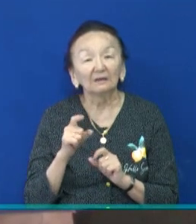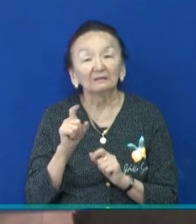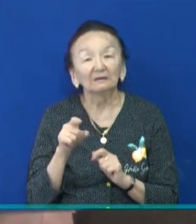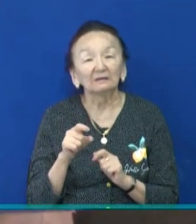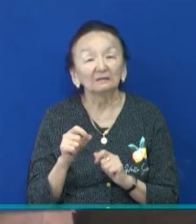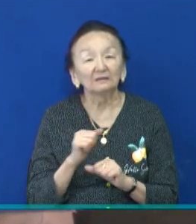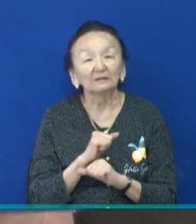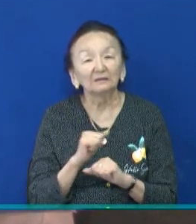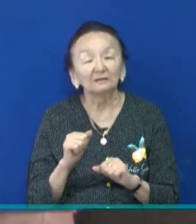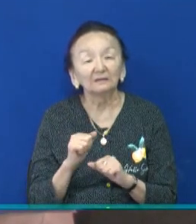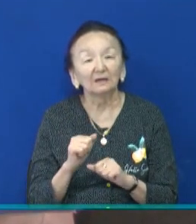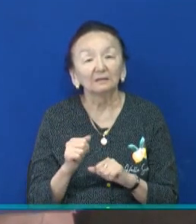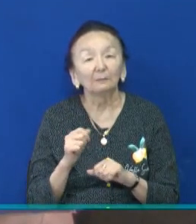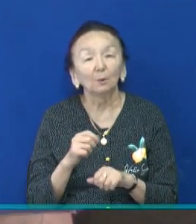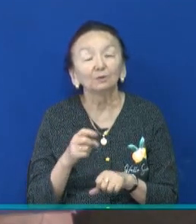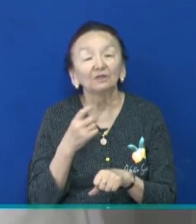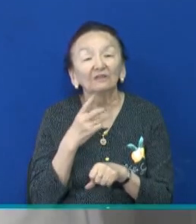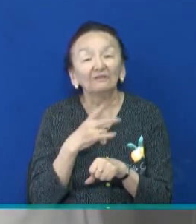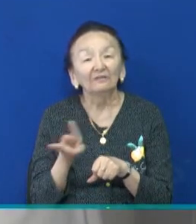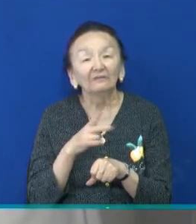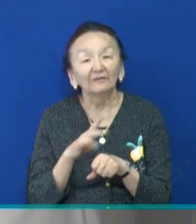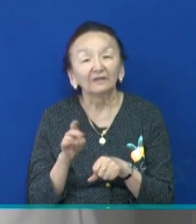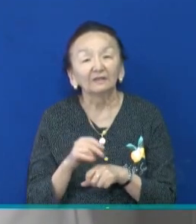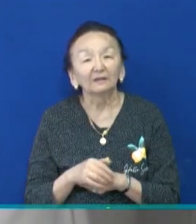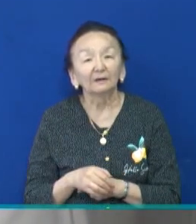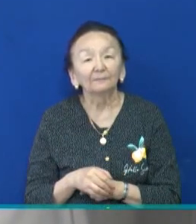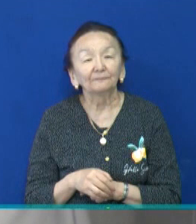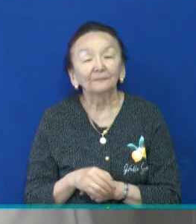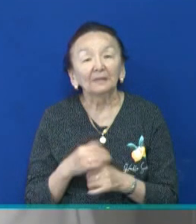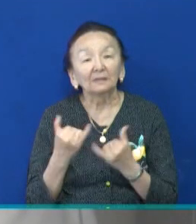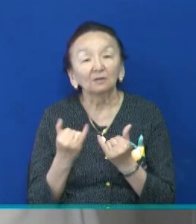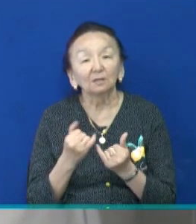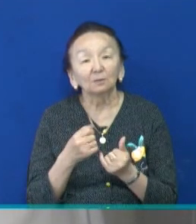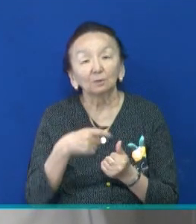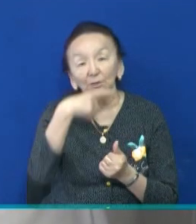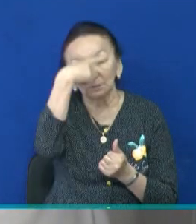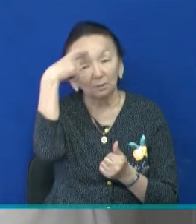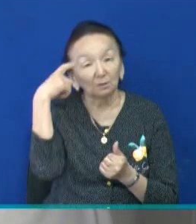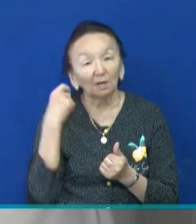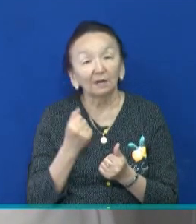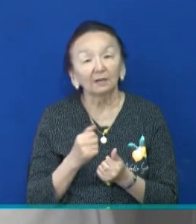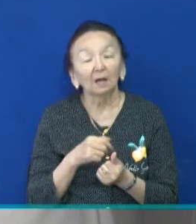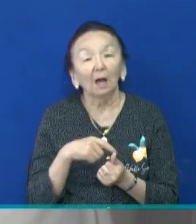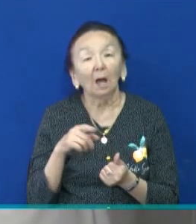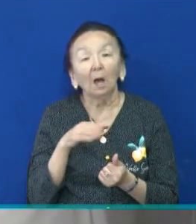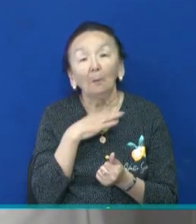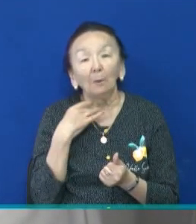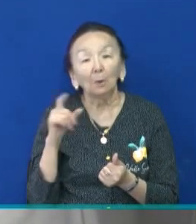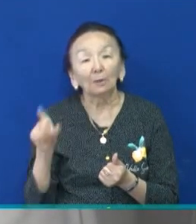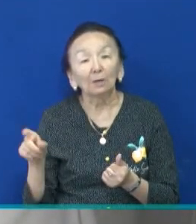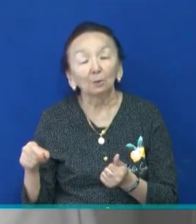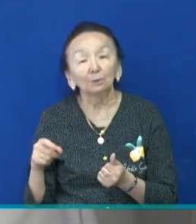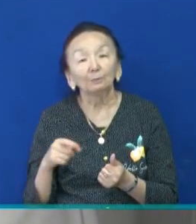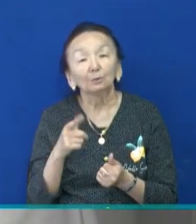кері әсері барын дәрігерлер де растап отыр. Күннің ысығанына байланысты бізде көптеген адамдар газды